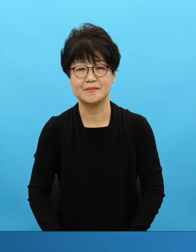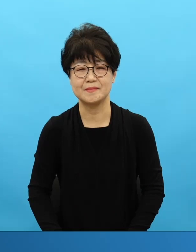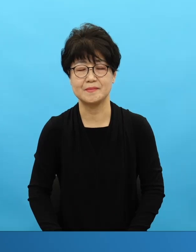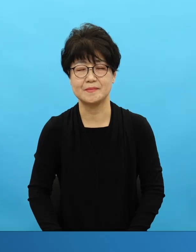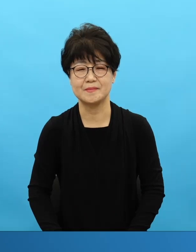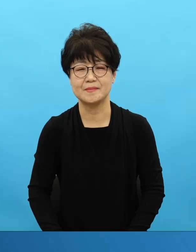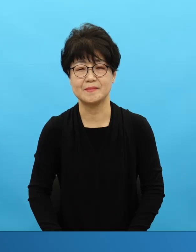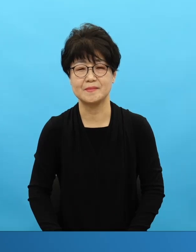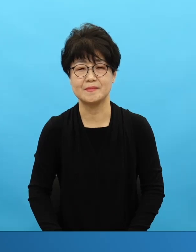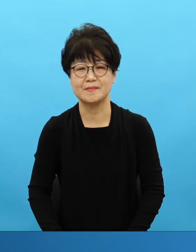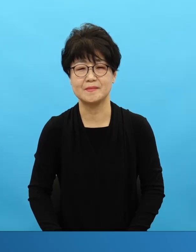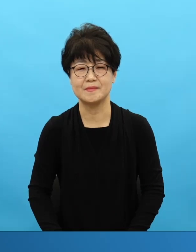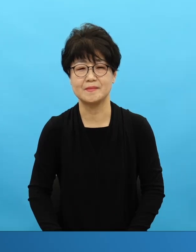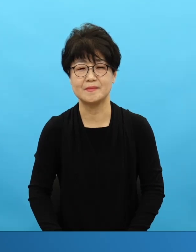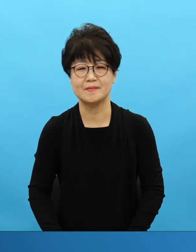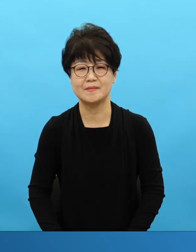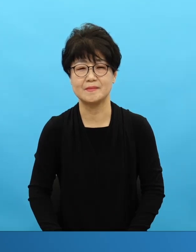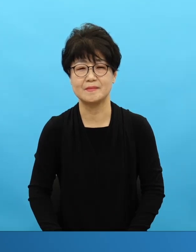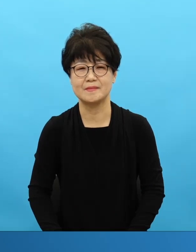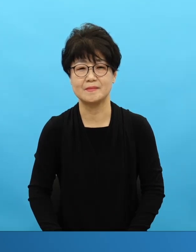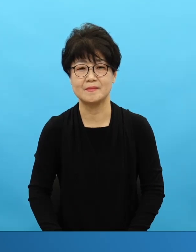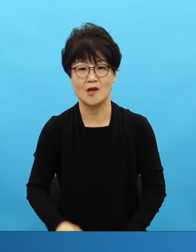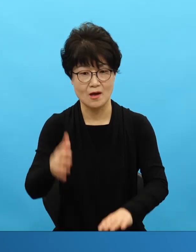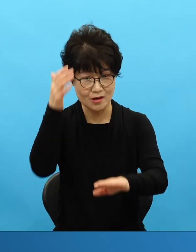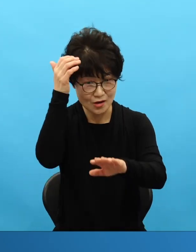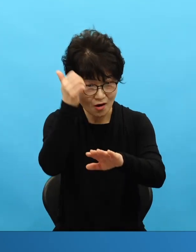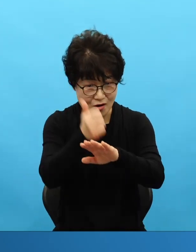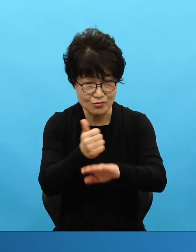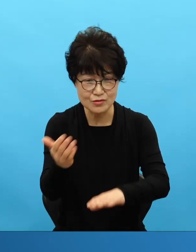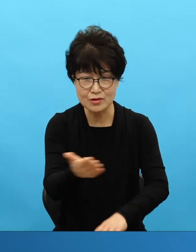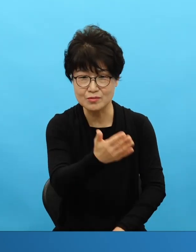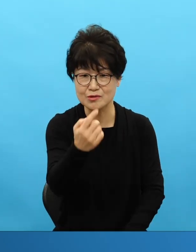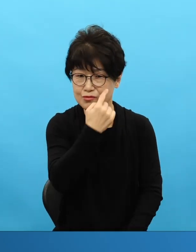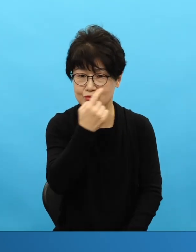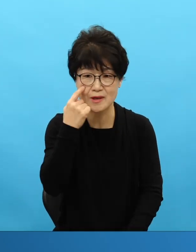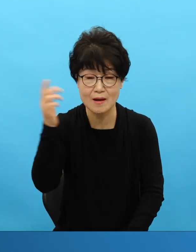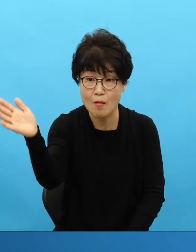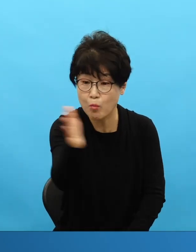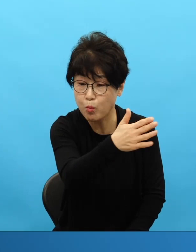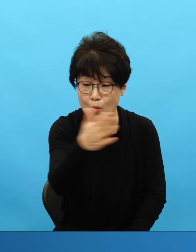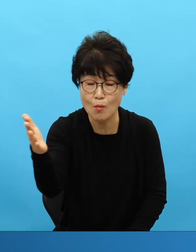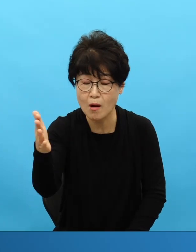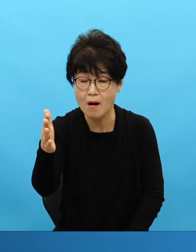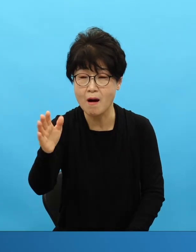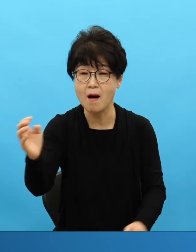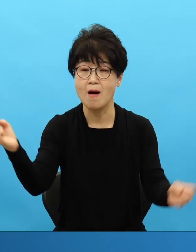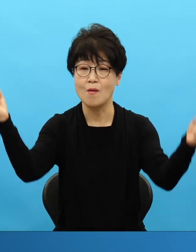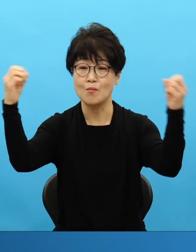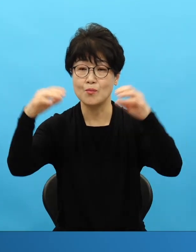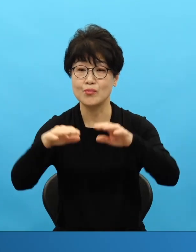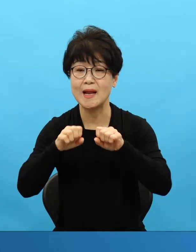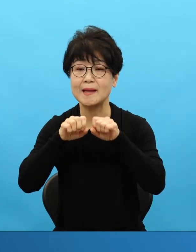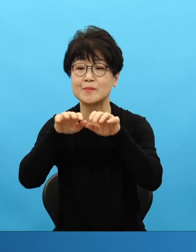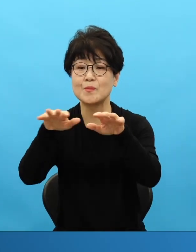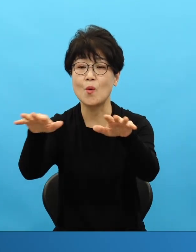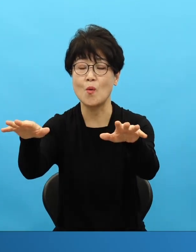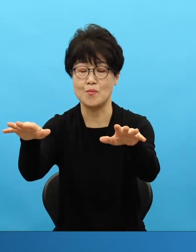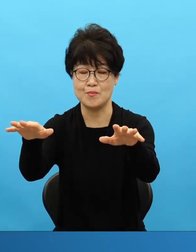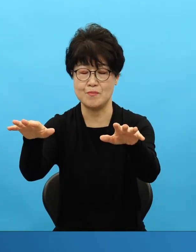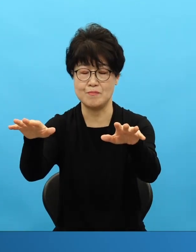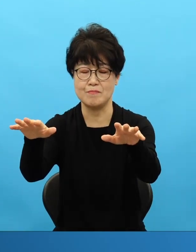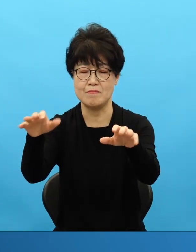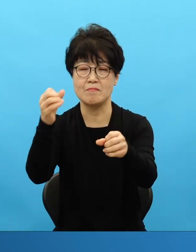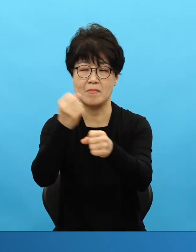보이는 플랫폼이 만들어지기 시작합니다. And finally, the 굉장히 중요해요. Invisible platform begins to be made for you. It's very important.